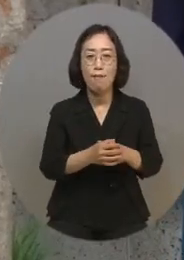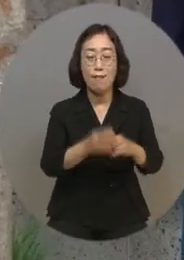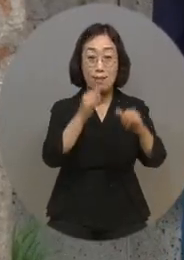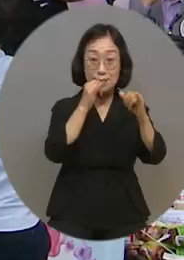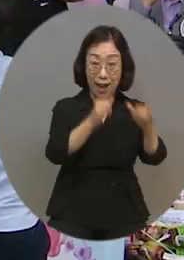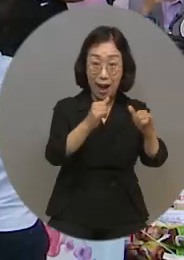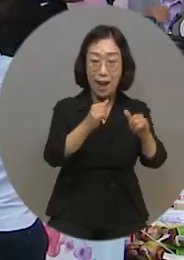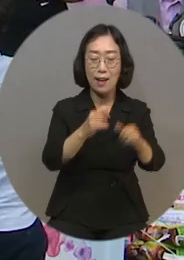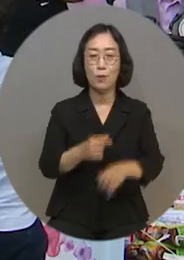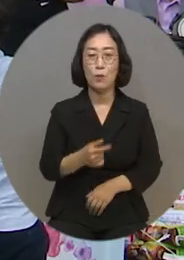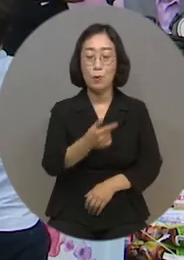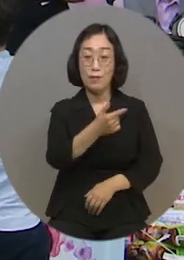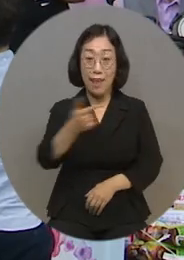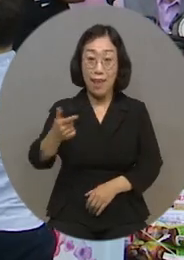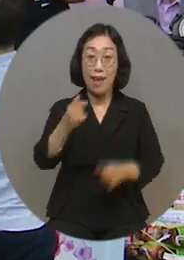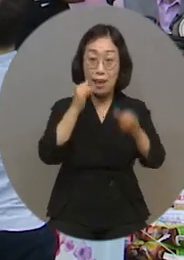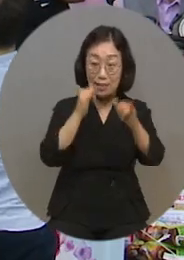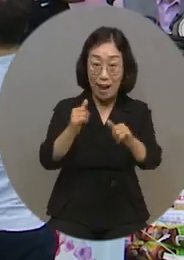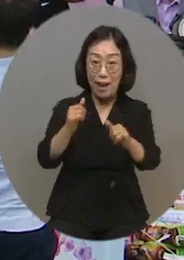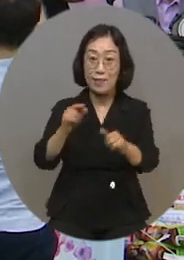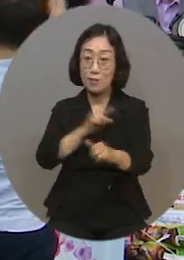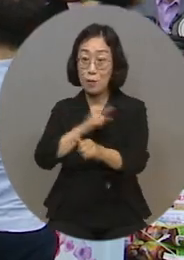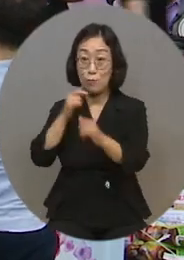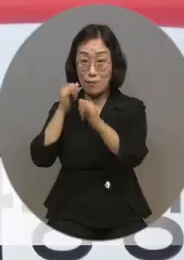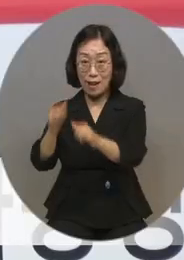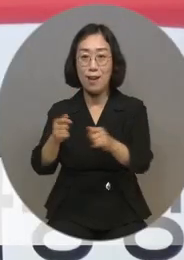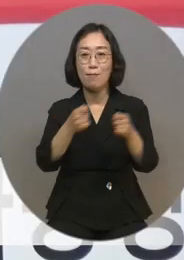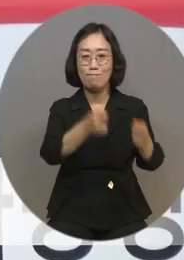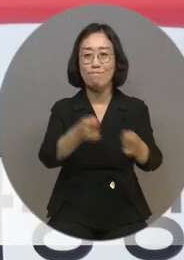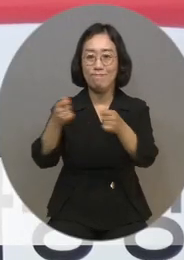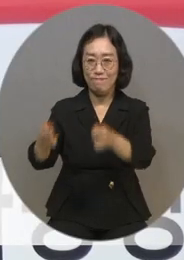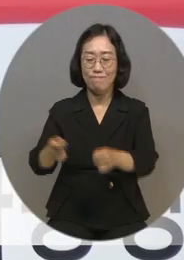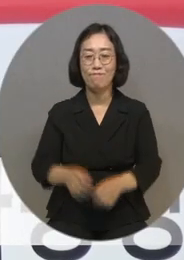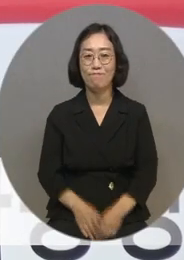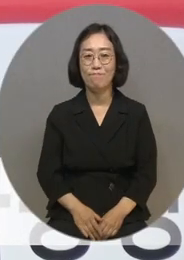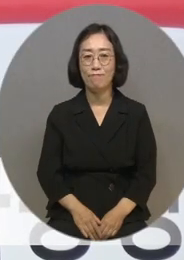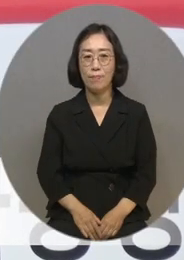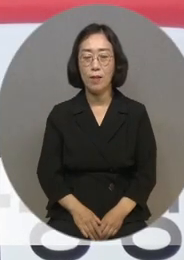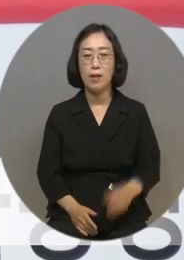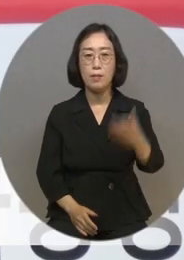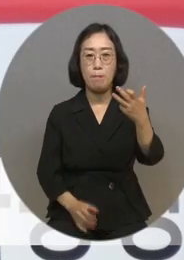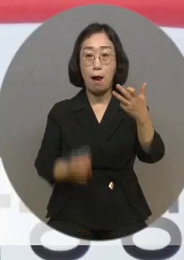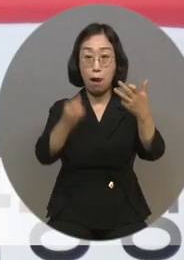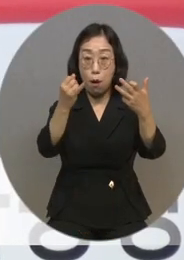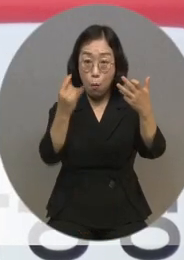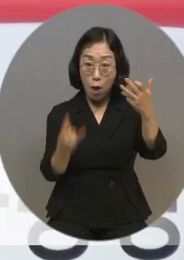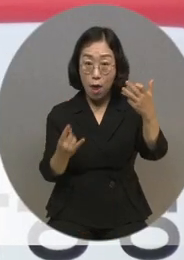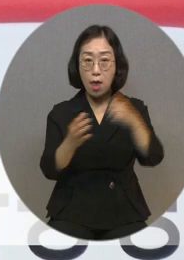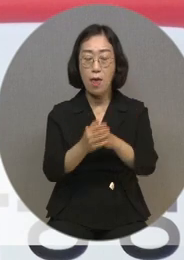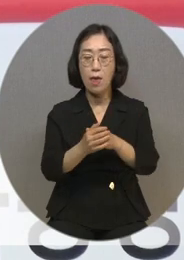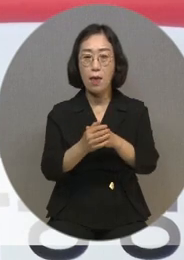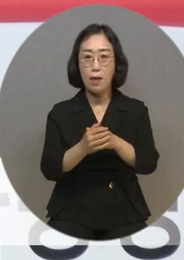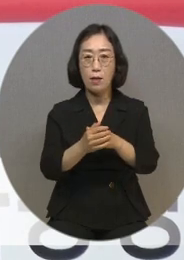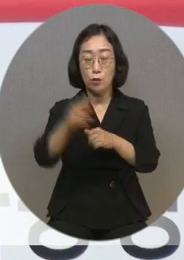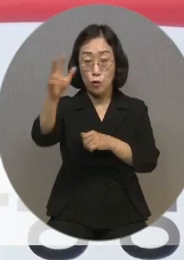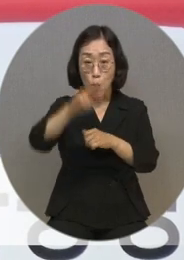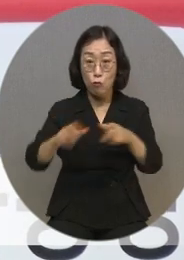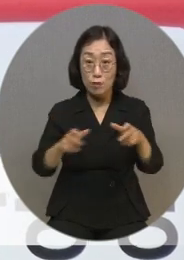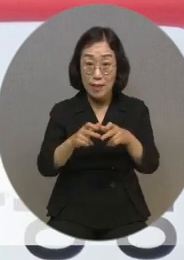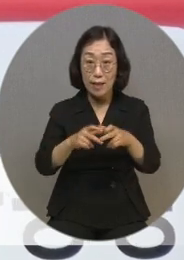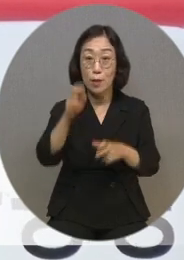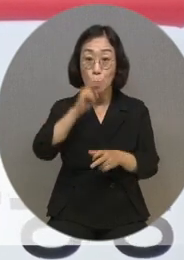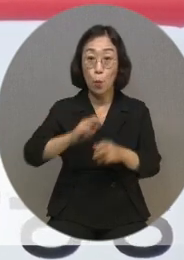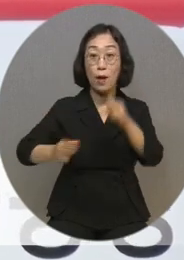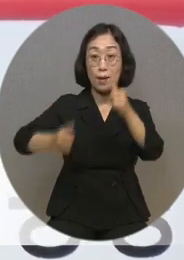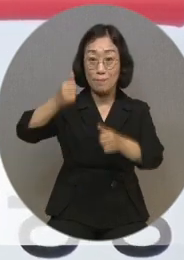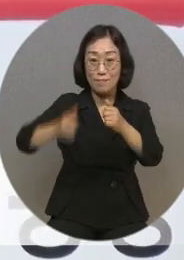전북특별자치도지사상인 대상과 최우수상을 수상했습니다. 오늘 제18회 전국장애인 가요제가 오늘